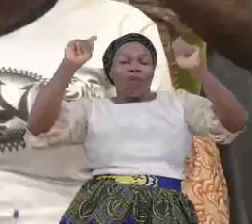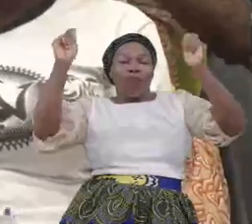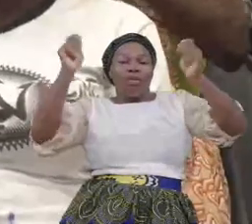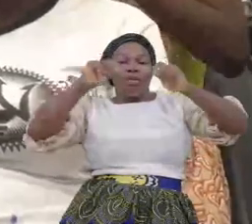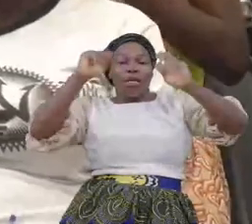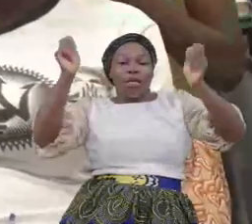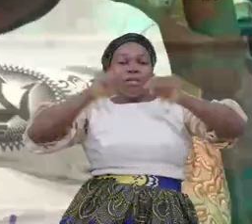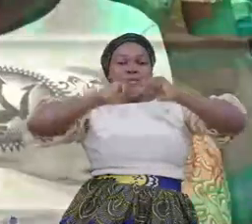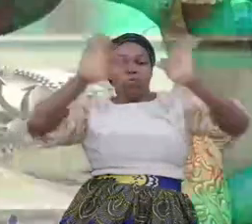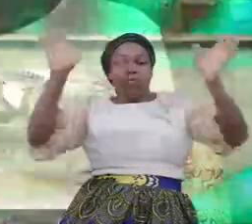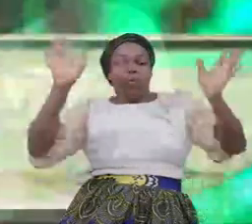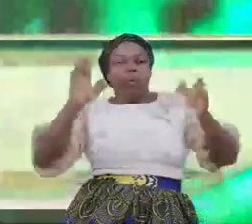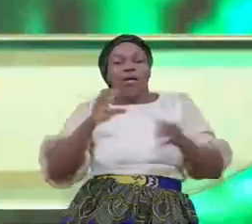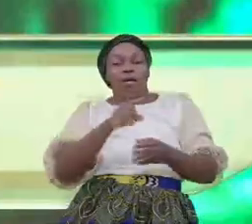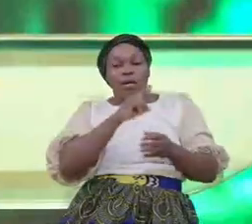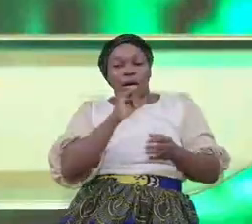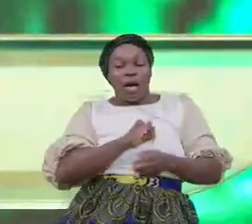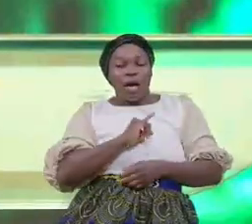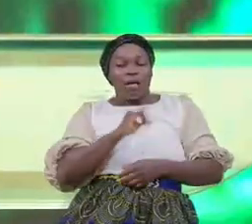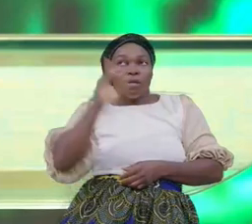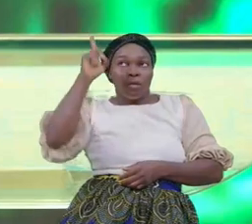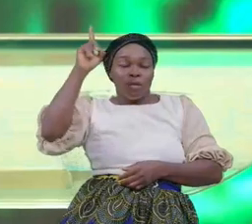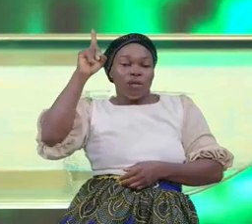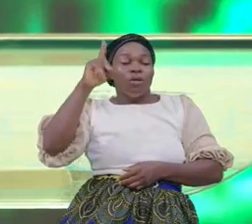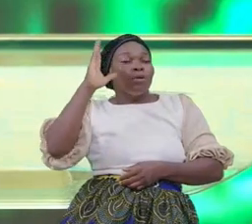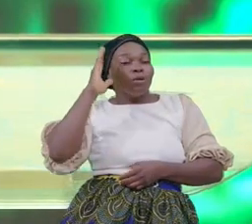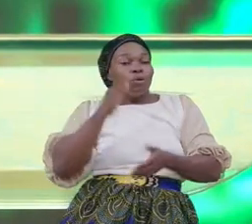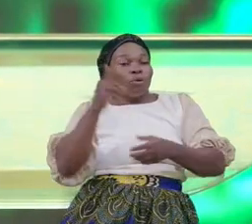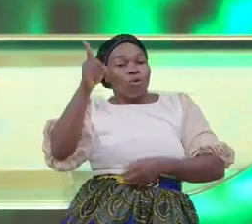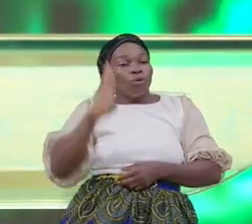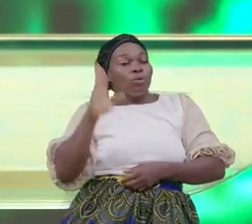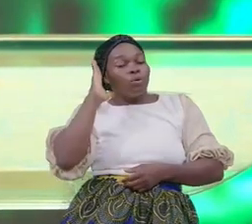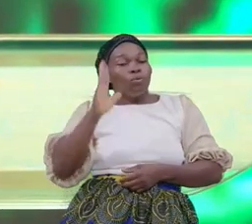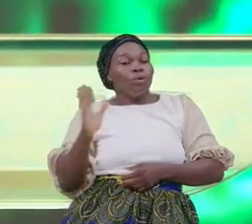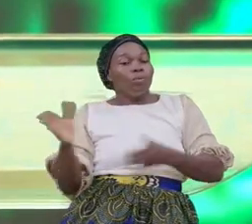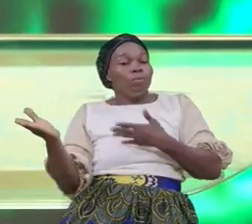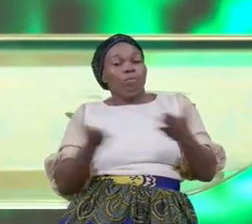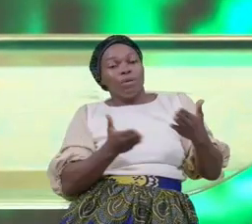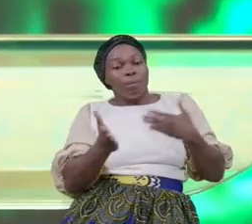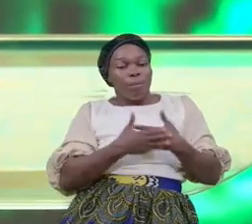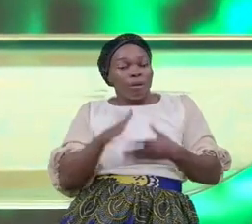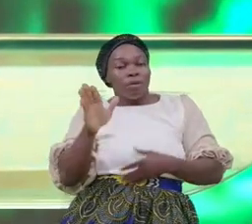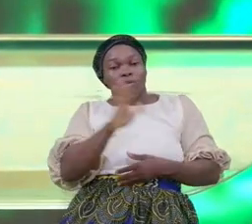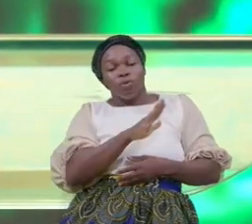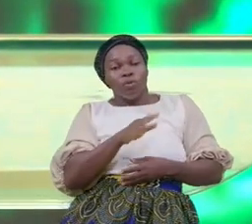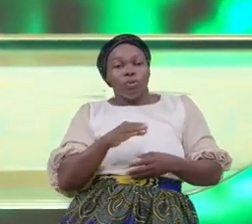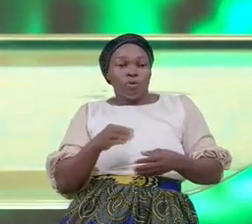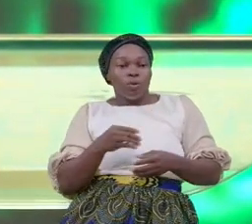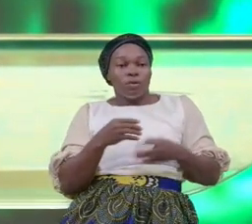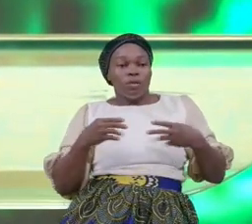17. Mais je te guérirai. Je panserai tes plaies.